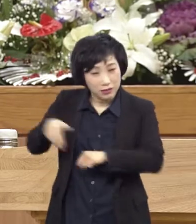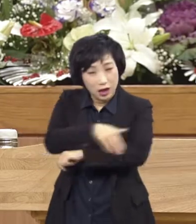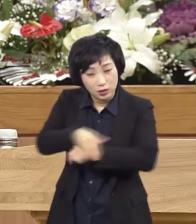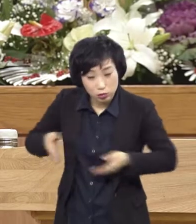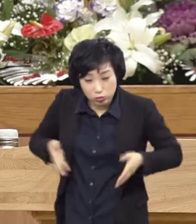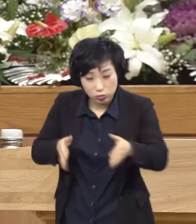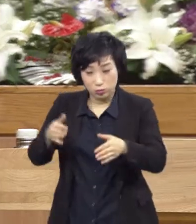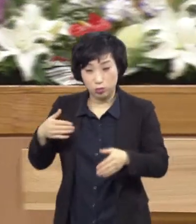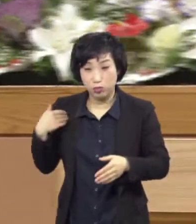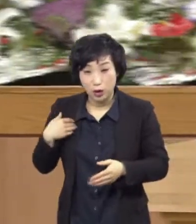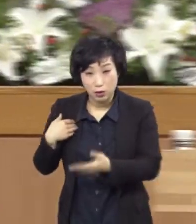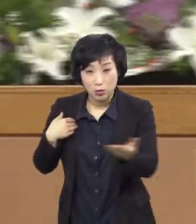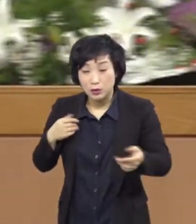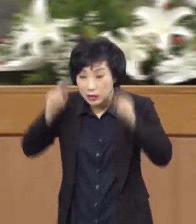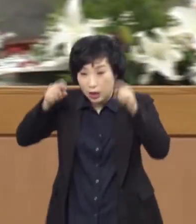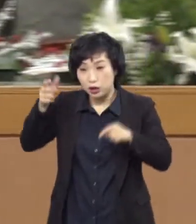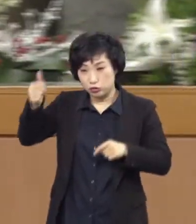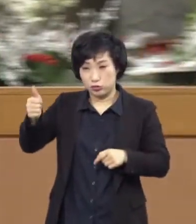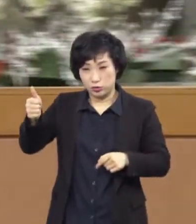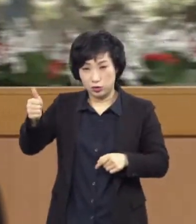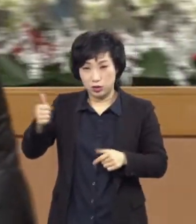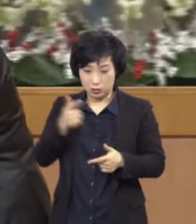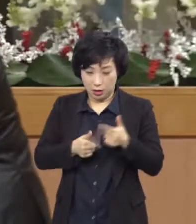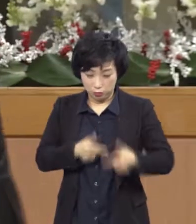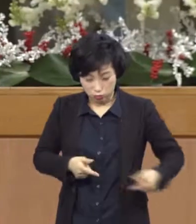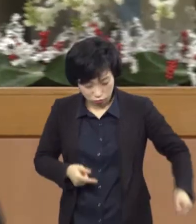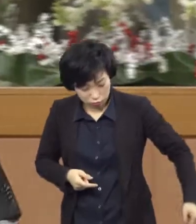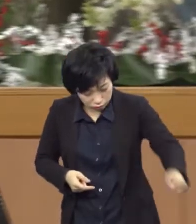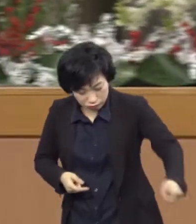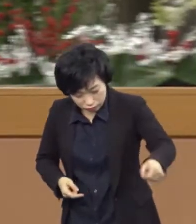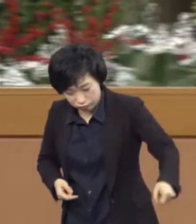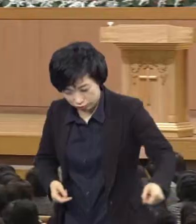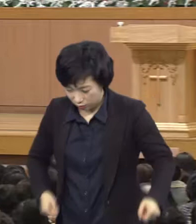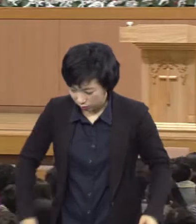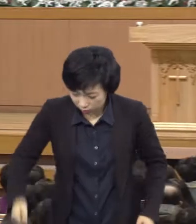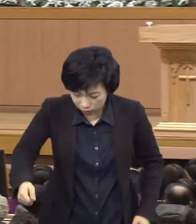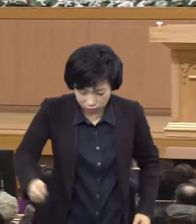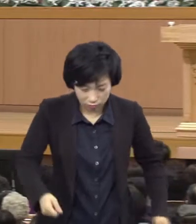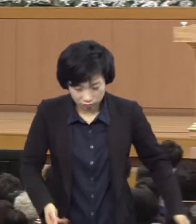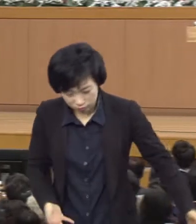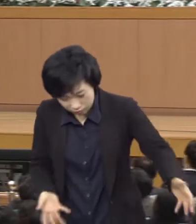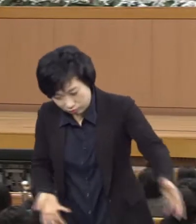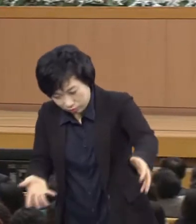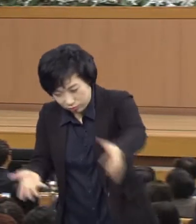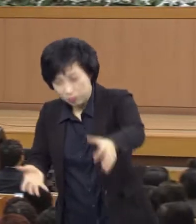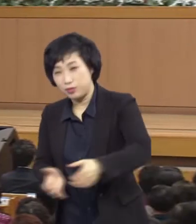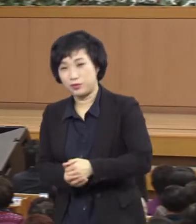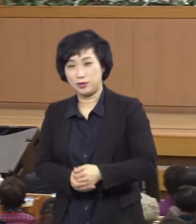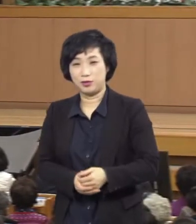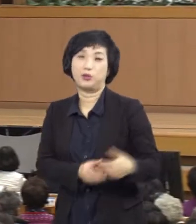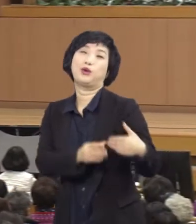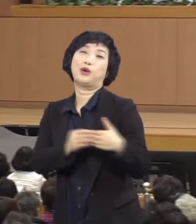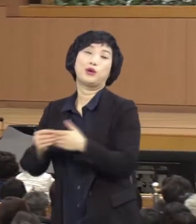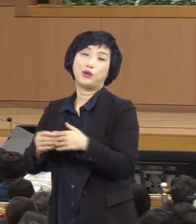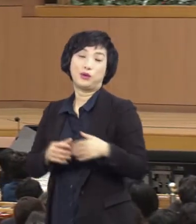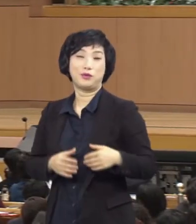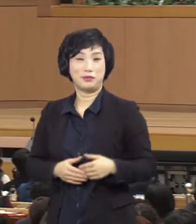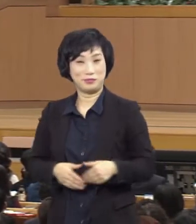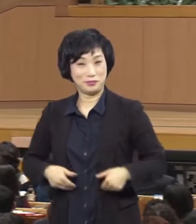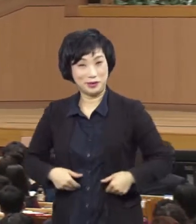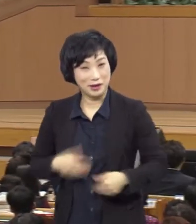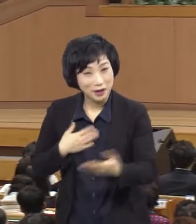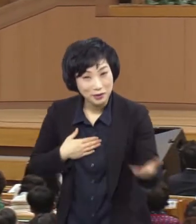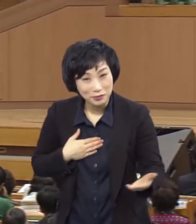그래서 목자가 꼭 데리고 가야 합니다. 목자가 꼭. 얼마나 미련한 동물이냐? 응? 양의